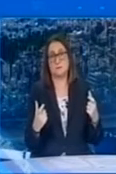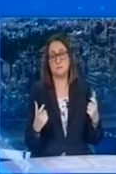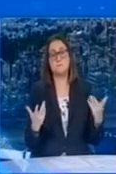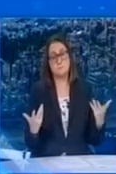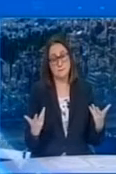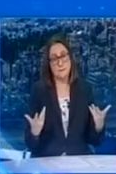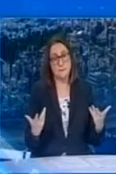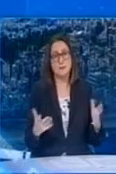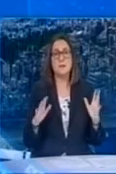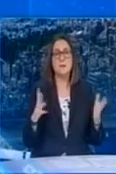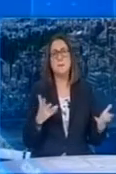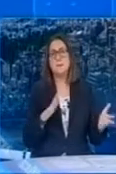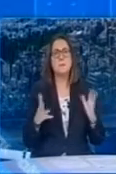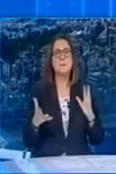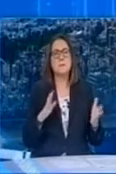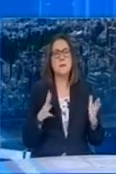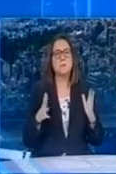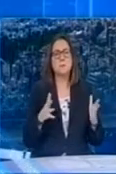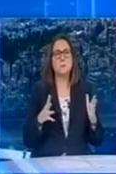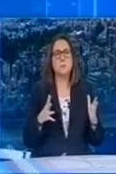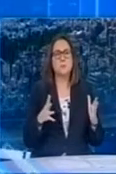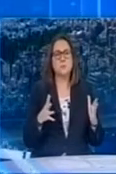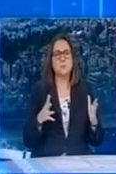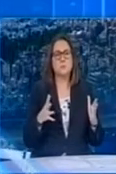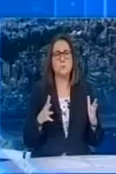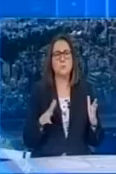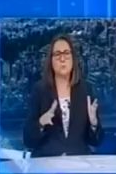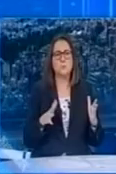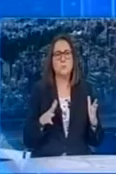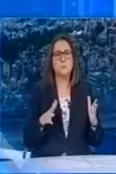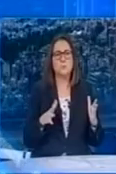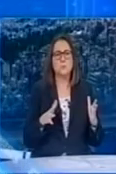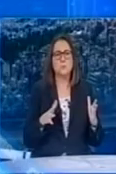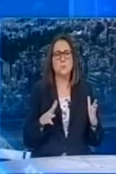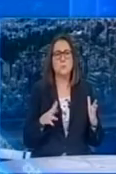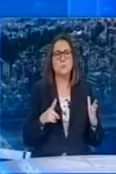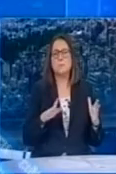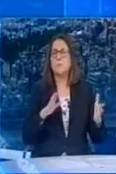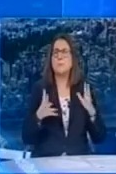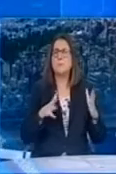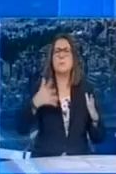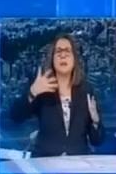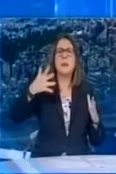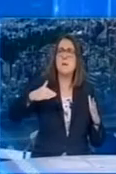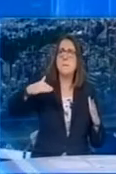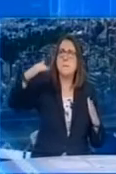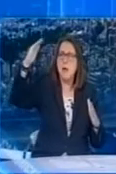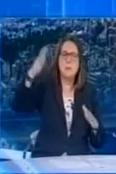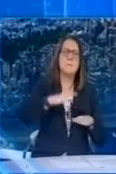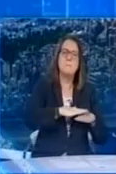Αναλογικά, δηλαδή, πρέπει να είναι ακριβώς απόλυτη αναλογία σε σχέση με τις υπόλοιπες ηλικιακές ομάδες. Και